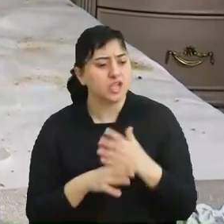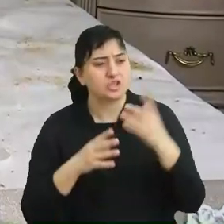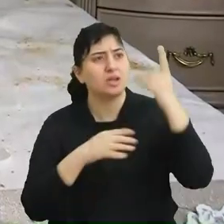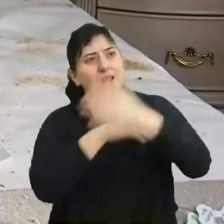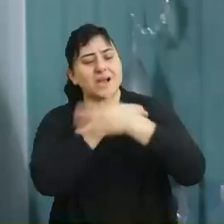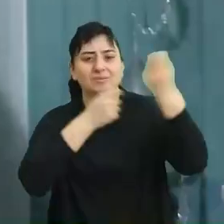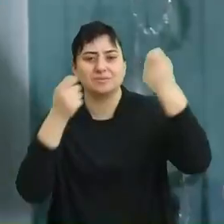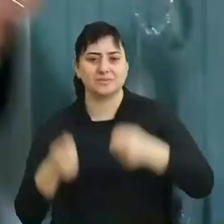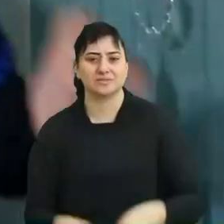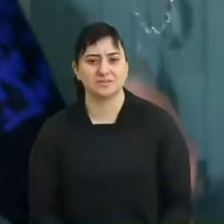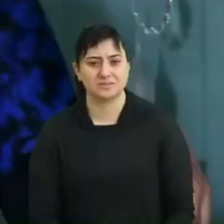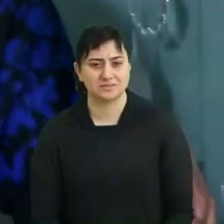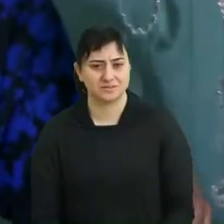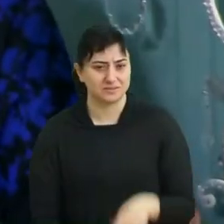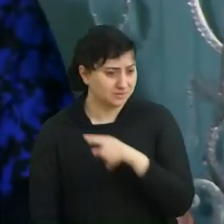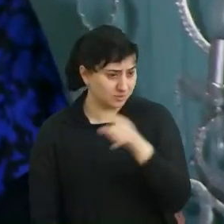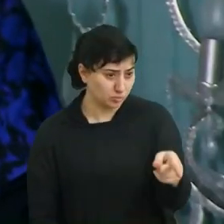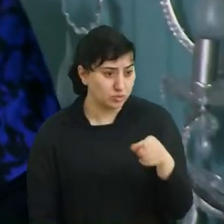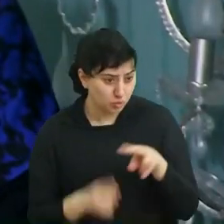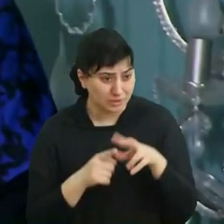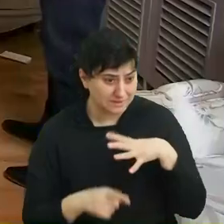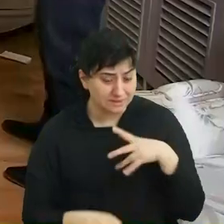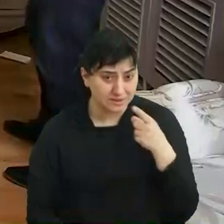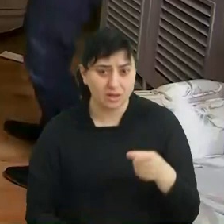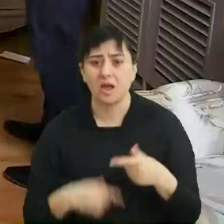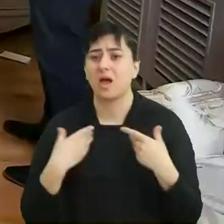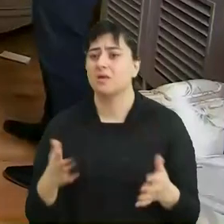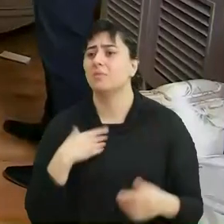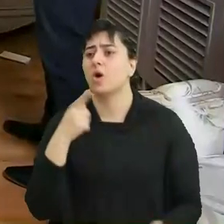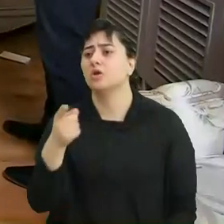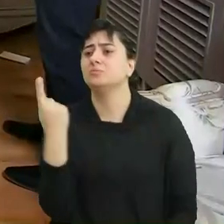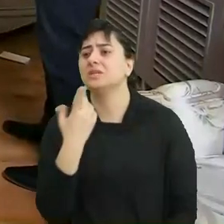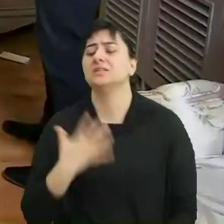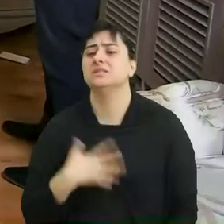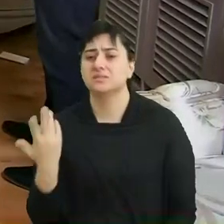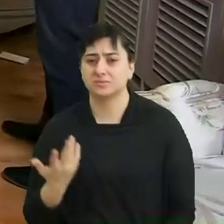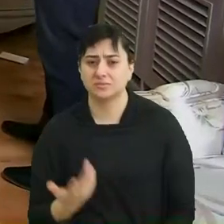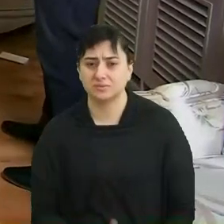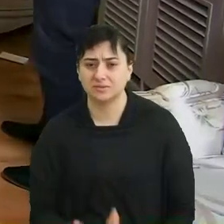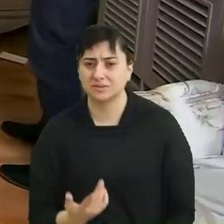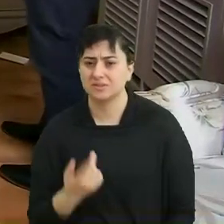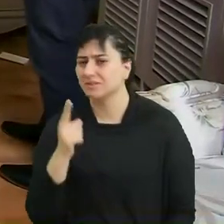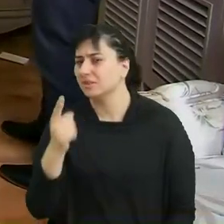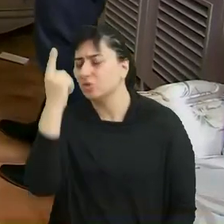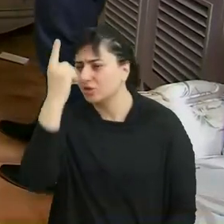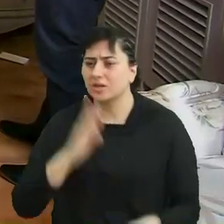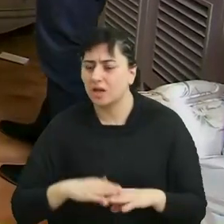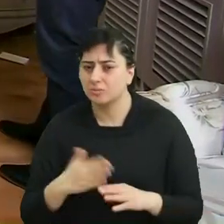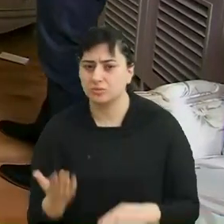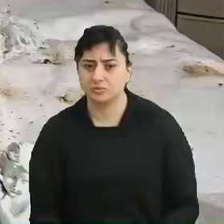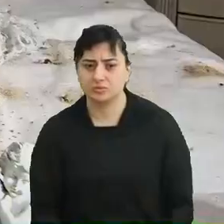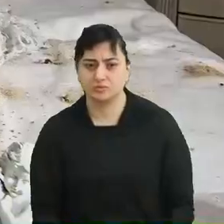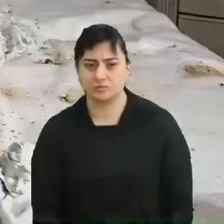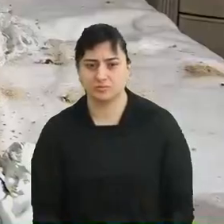eşyalarını indiriyordum. Sen Nurhancığımdan mı istedin yukarı çıkmasını? Ya yok, ben ondan öyle bir şey istemedim ya. Senin ne işin var yukarıda